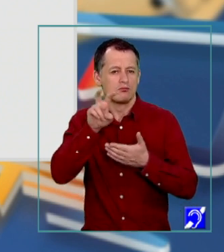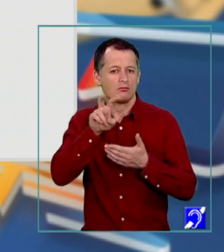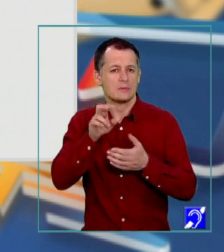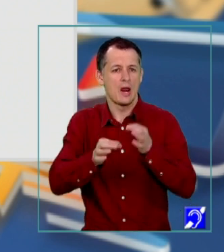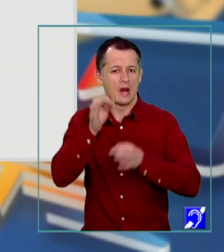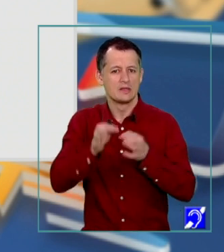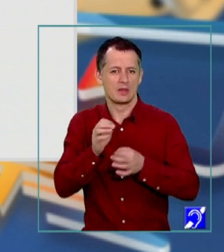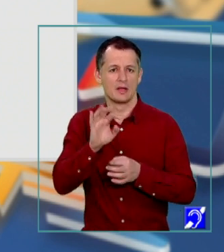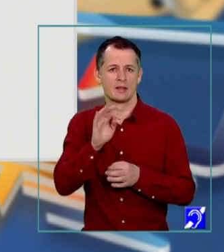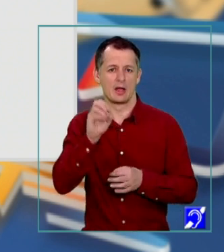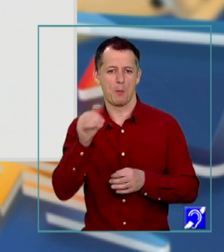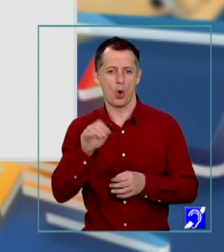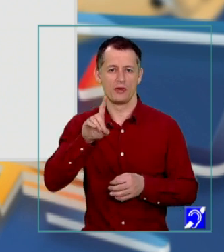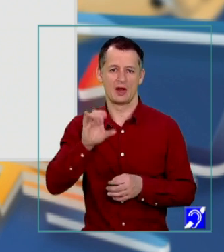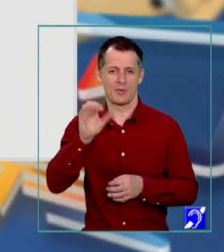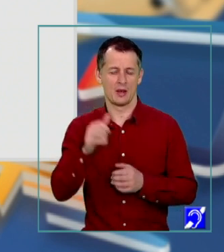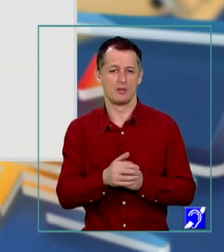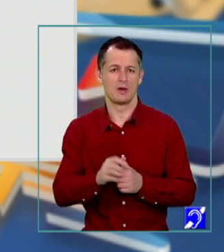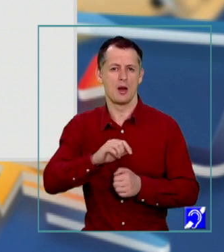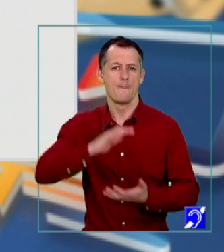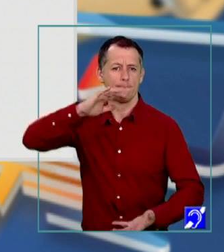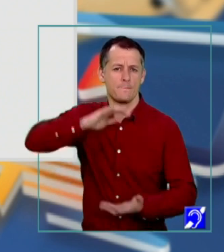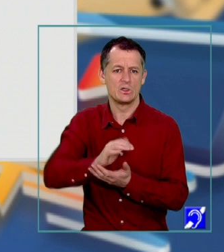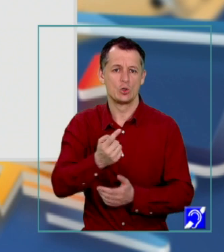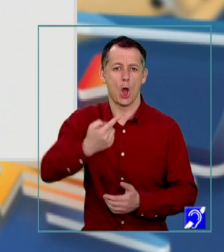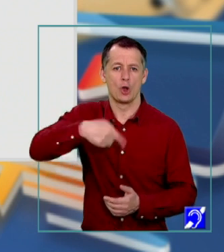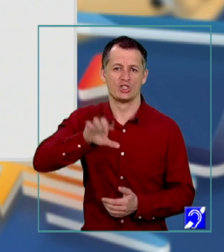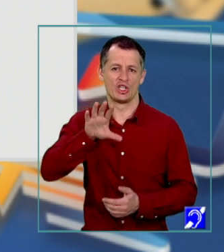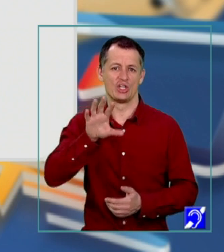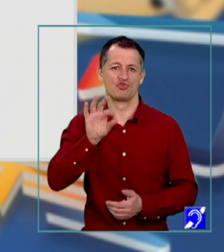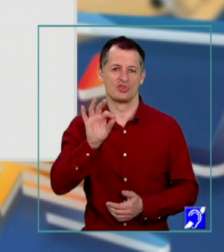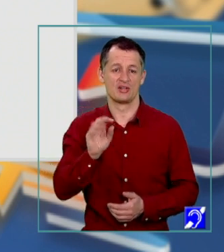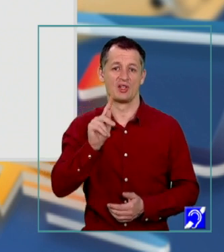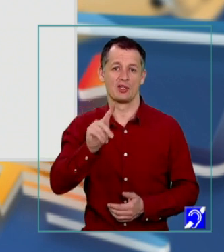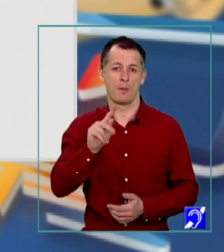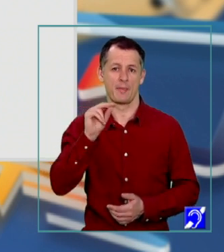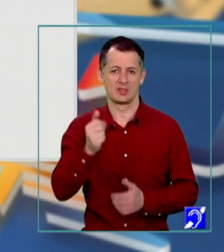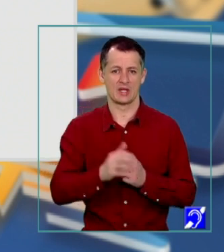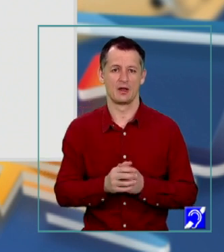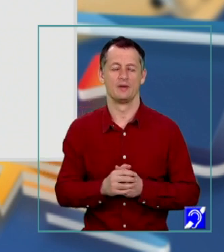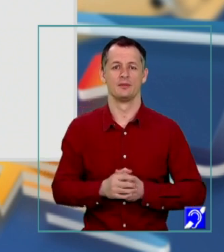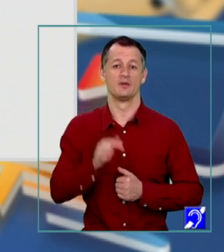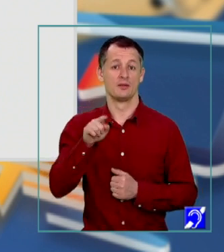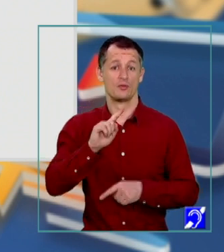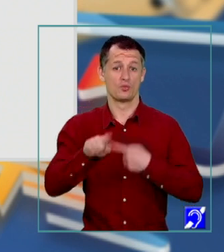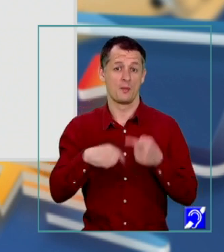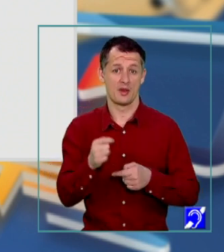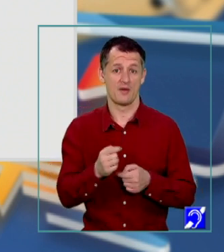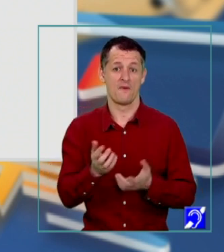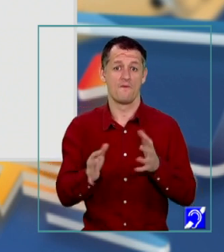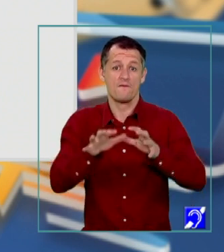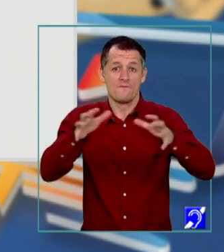la presiunea de 150 kPa. Urmează informația din fraza a doua. Vasul este proiectat cu